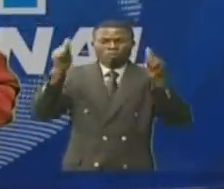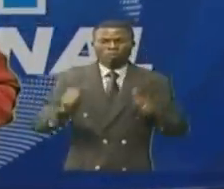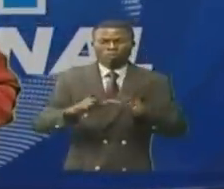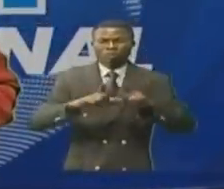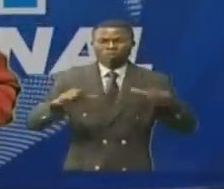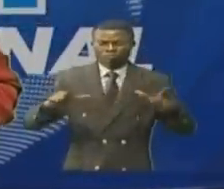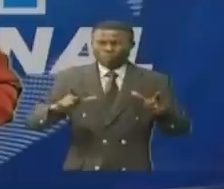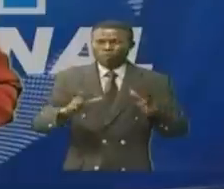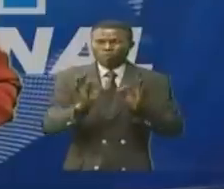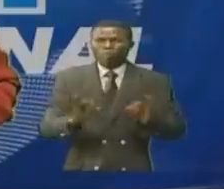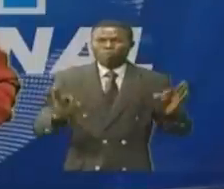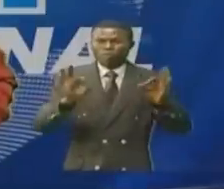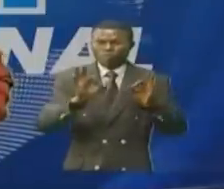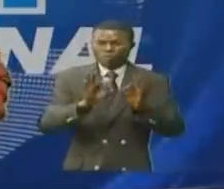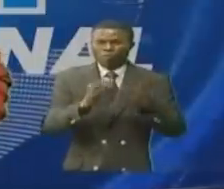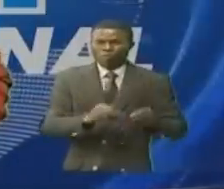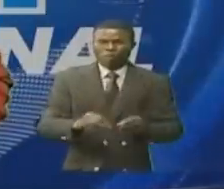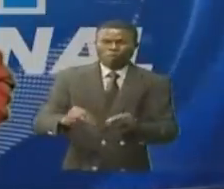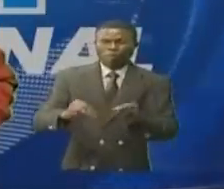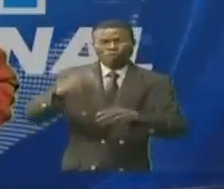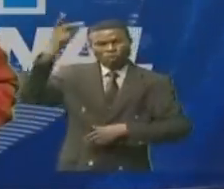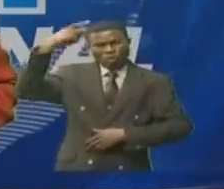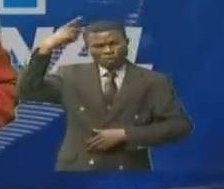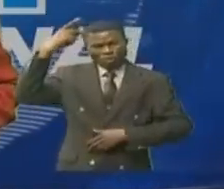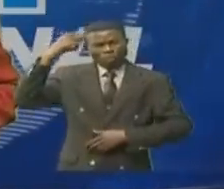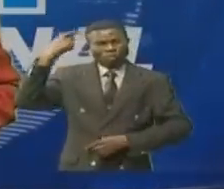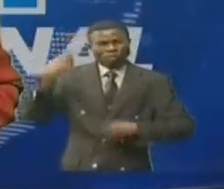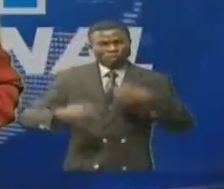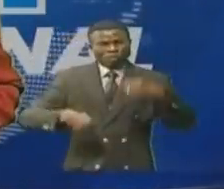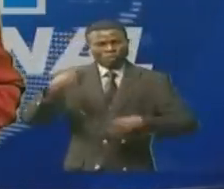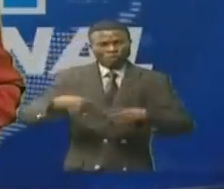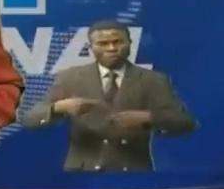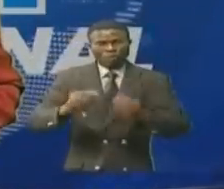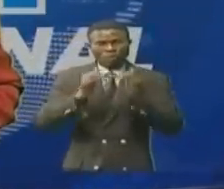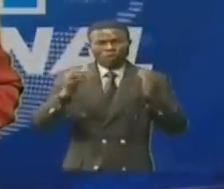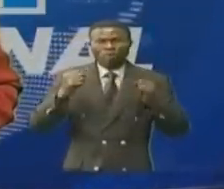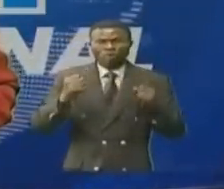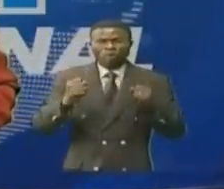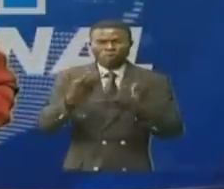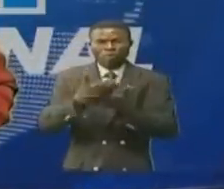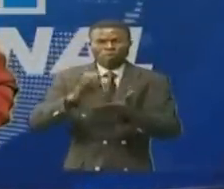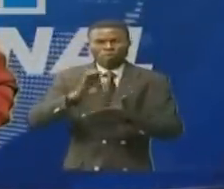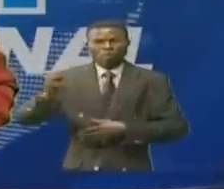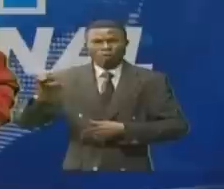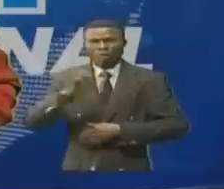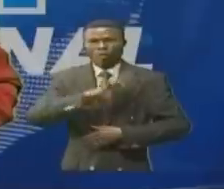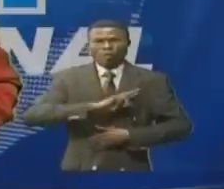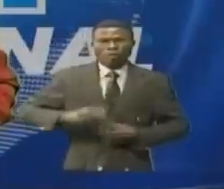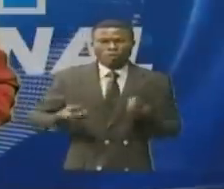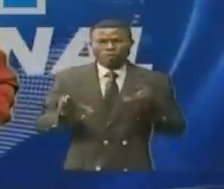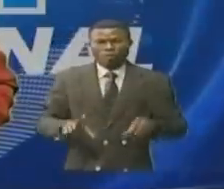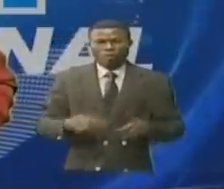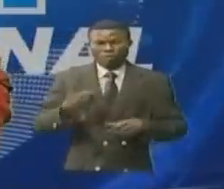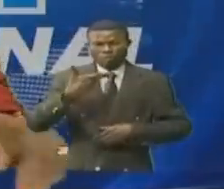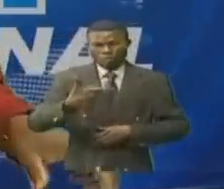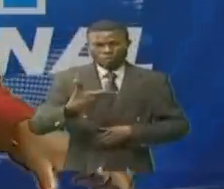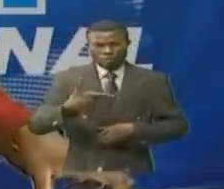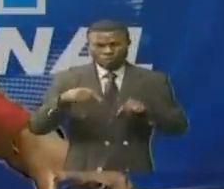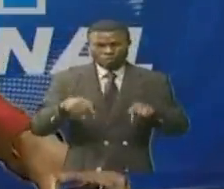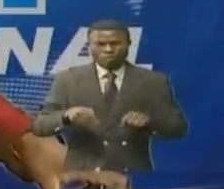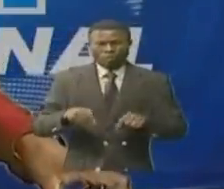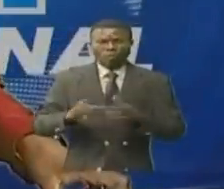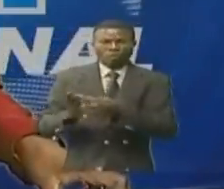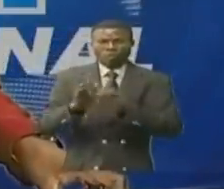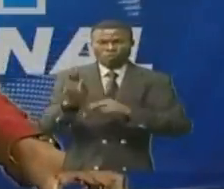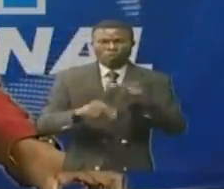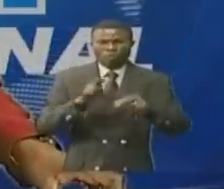le seul cadre juridique et politique de discussion pour une paix durable dans la partie est de la République. Ce mardi, le coordonnateur du